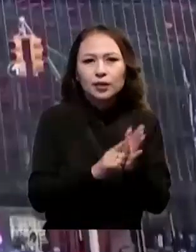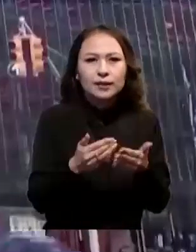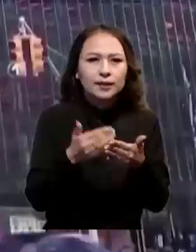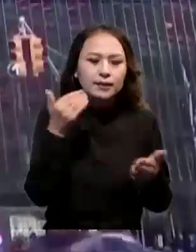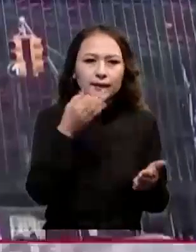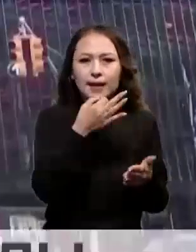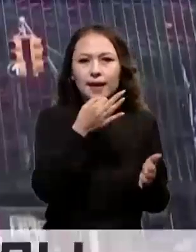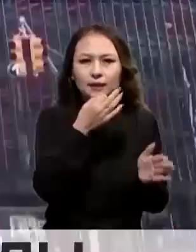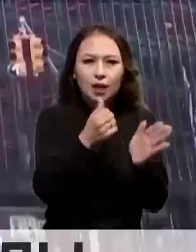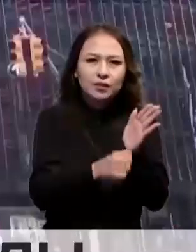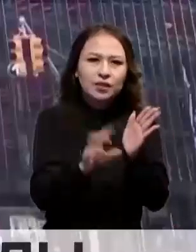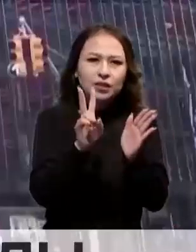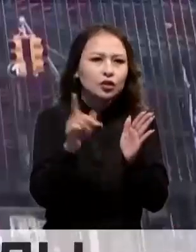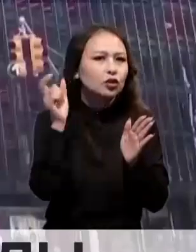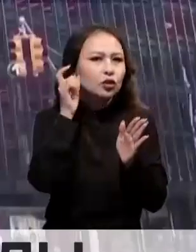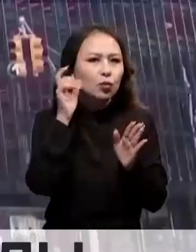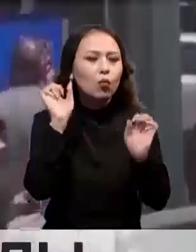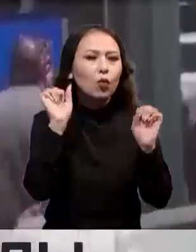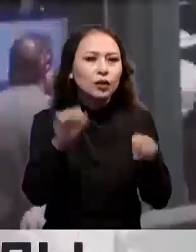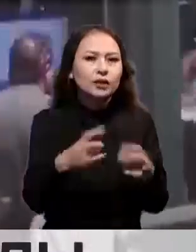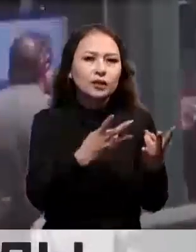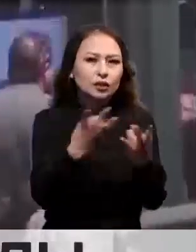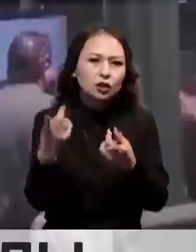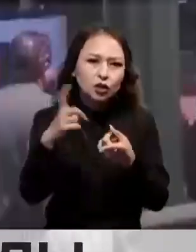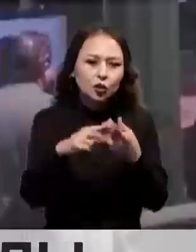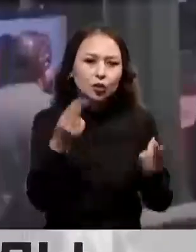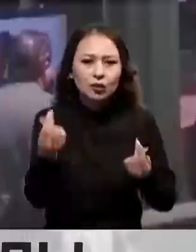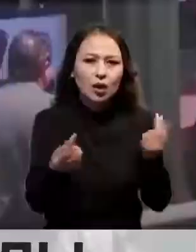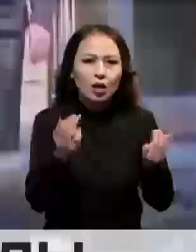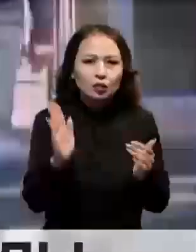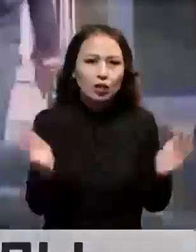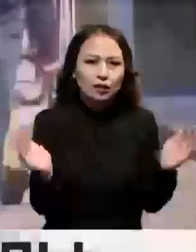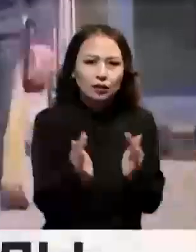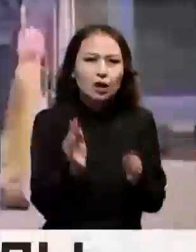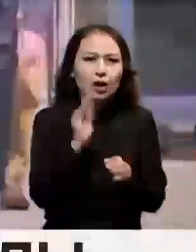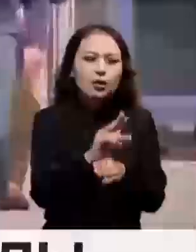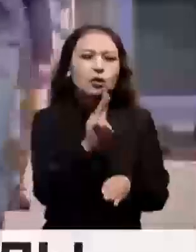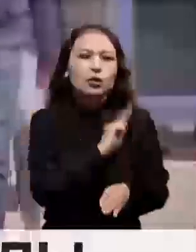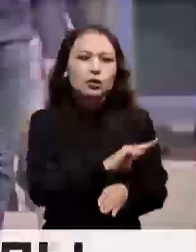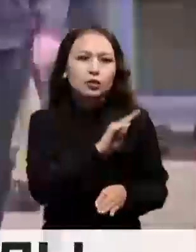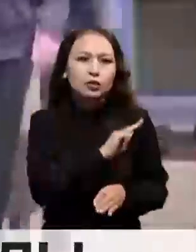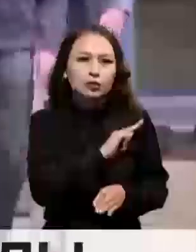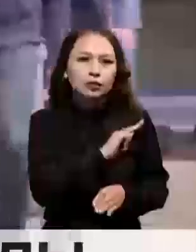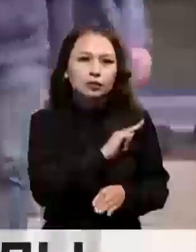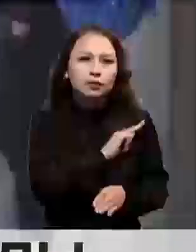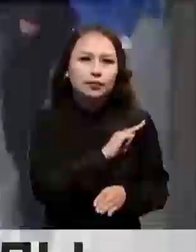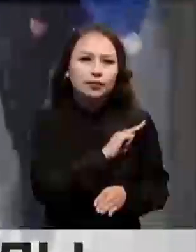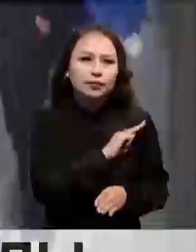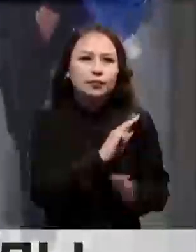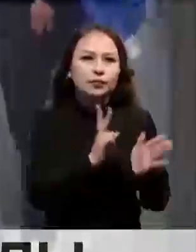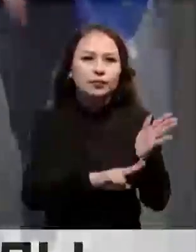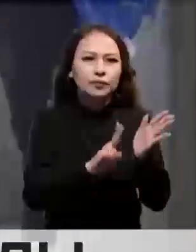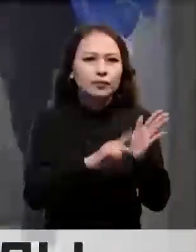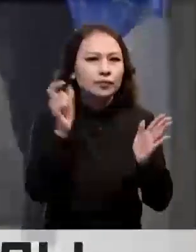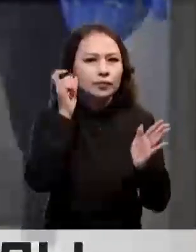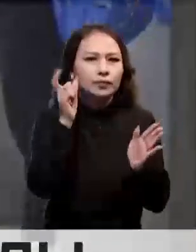бұдан ерте, яғни 62 жаста шығуға да болады. Алайда тиісінше төлемдер аз болады. Билік тағы жұмыс істеп,